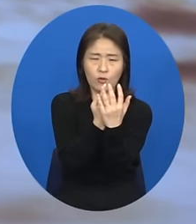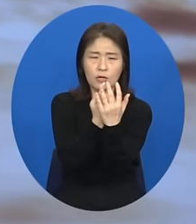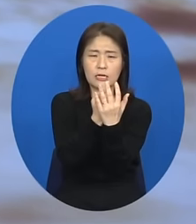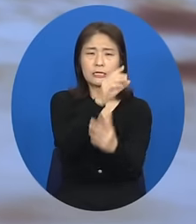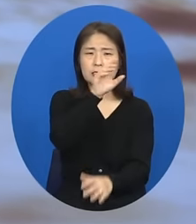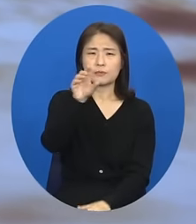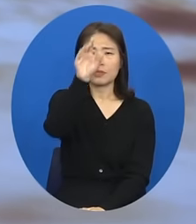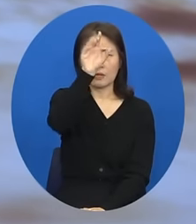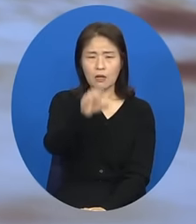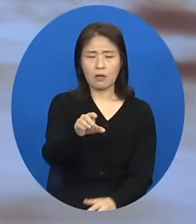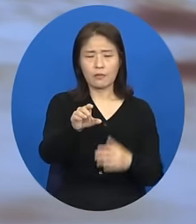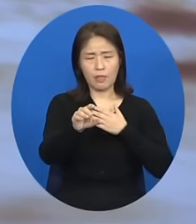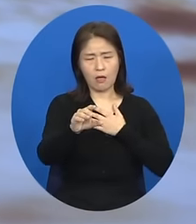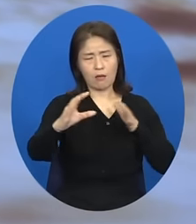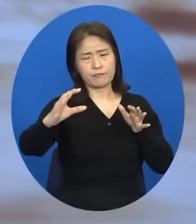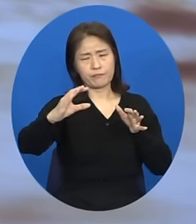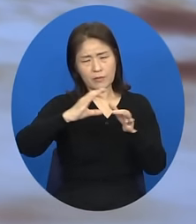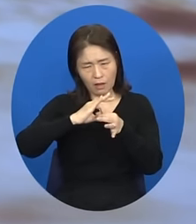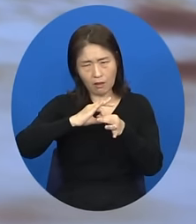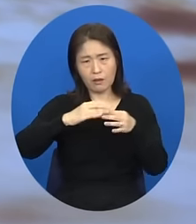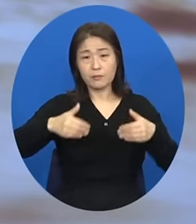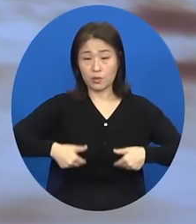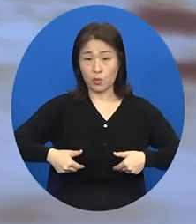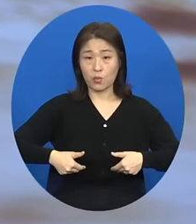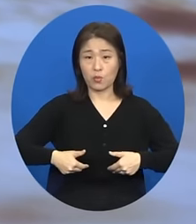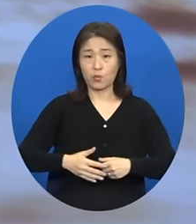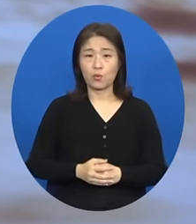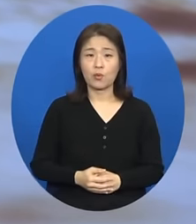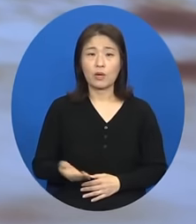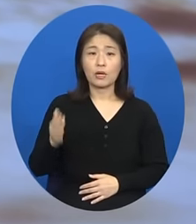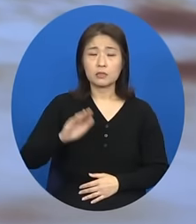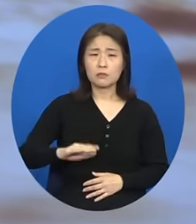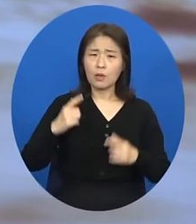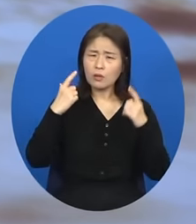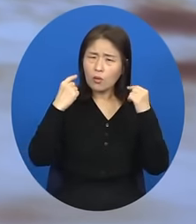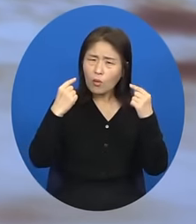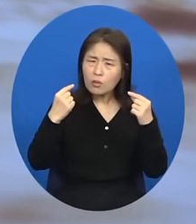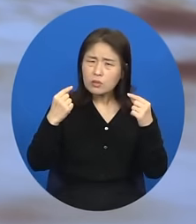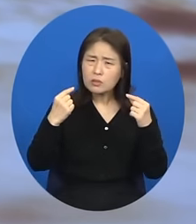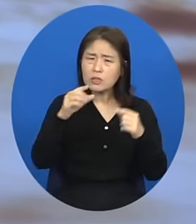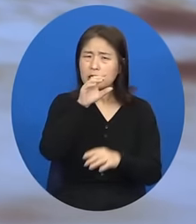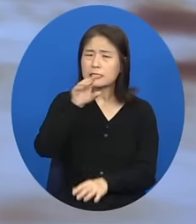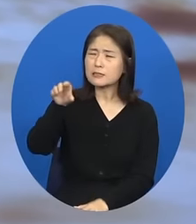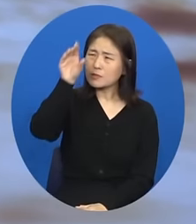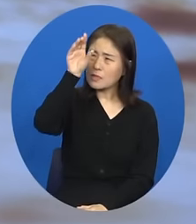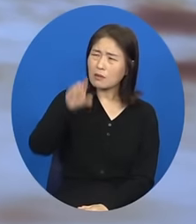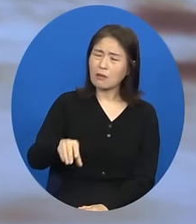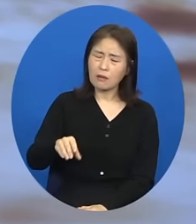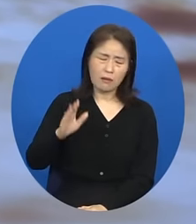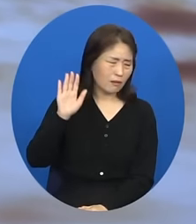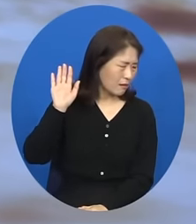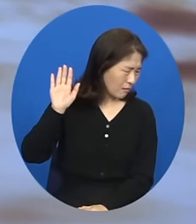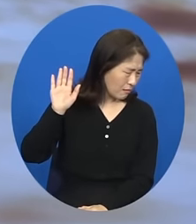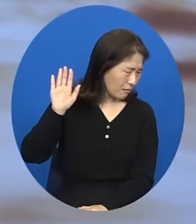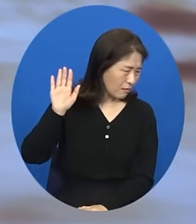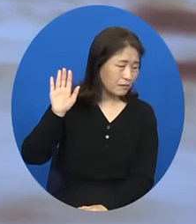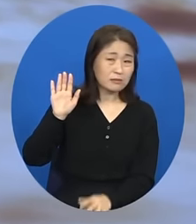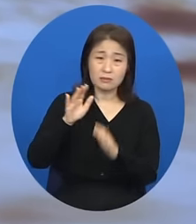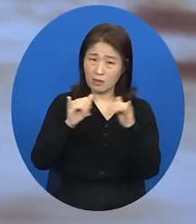하지만 여전히 죄 가운데 좌절로 인해 이 십자가를 외면하는 분들이 계실지 모르겠어요.